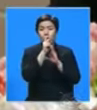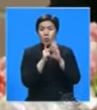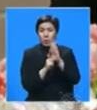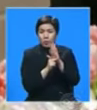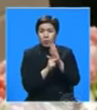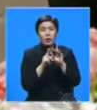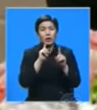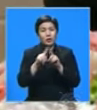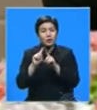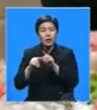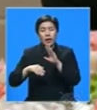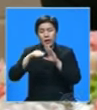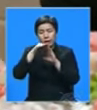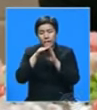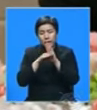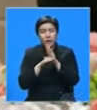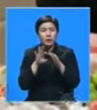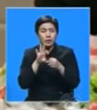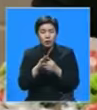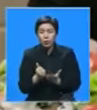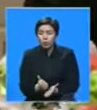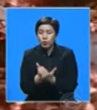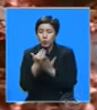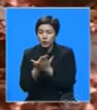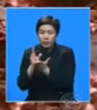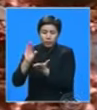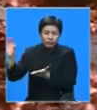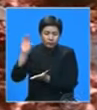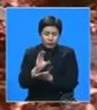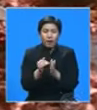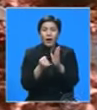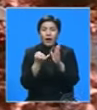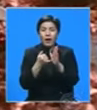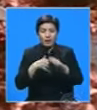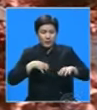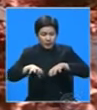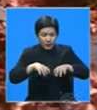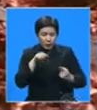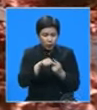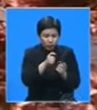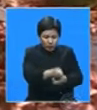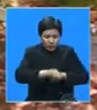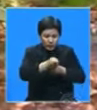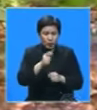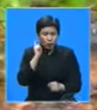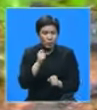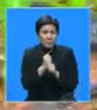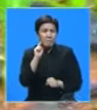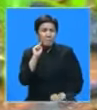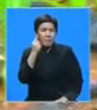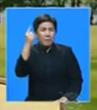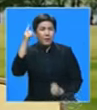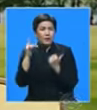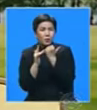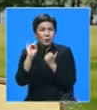ระเบียบวิธีการขั้นตอนให้เอื้อต่อการค้าการลงทุนการบริหารจัดการการเกษตรที่ทันสมัยทั้งหมดนั้นล้วนแต่เป็นสิ่งที่ต้